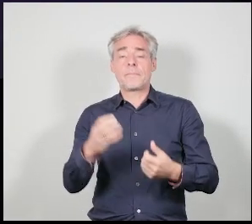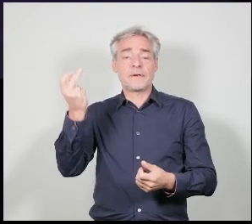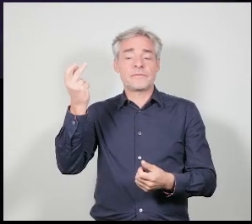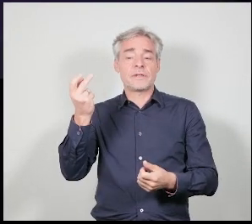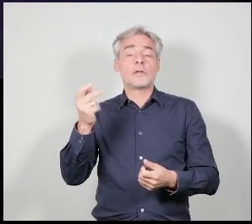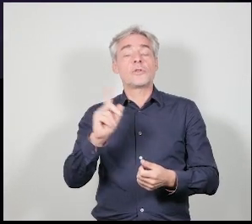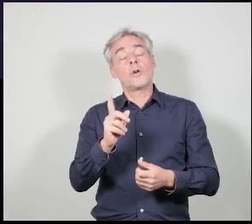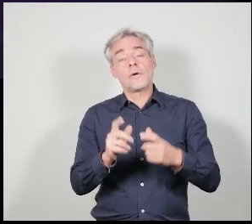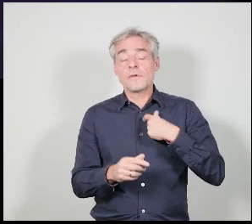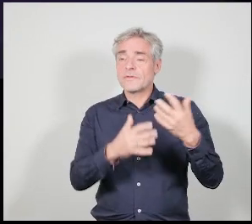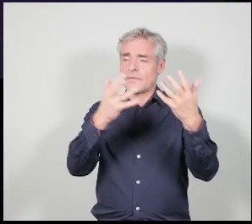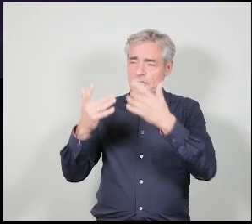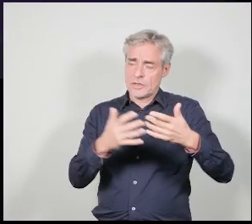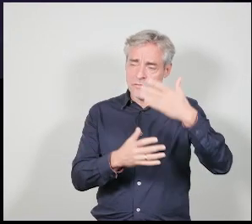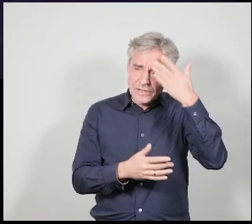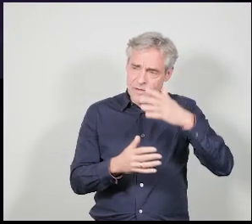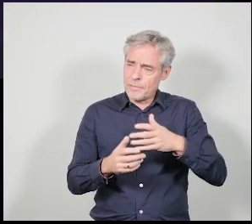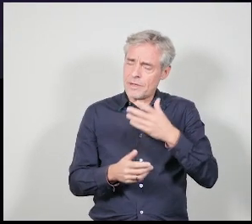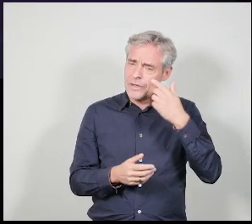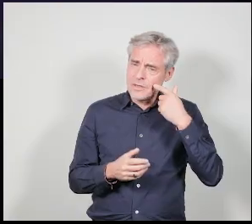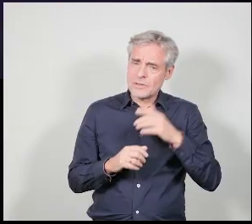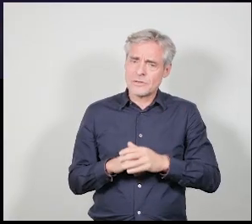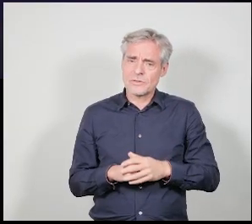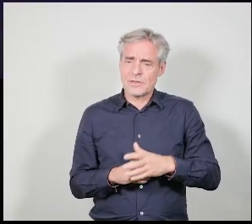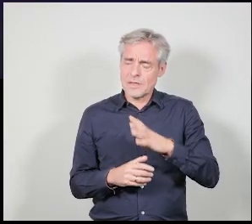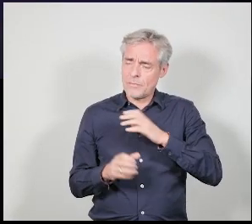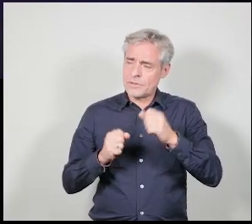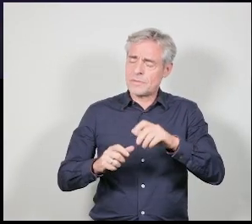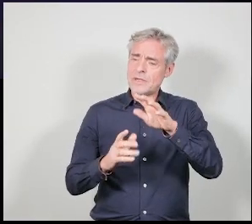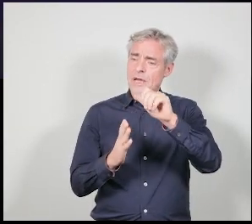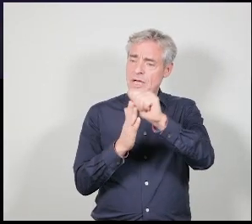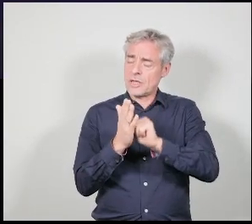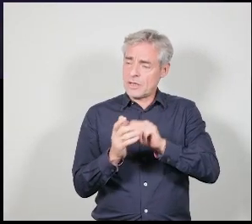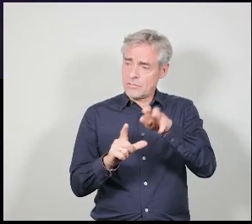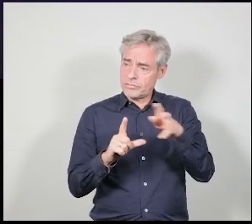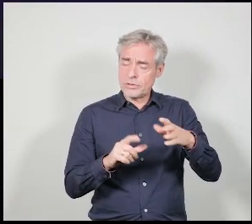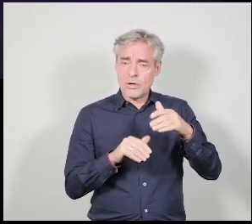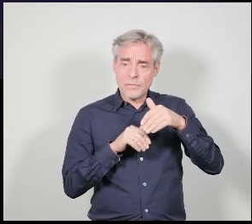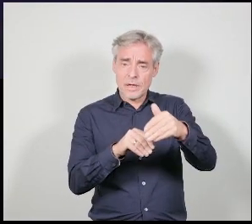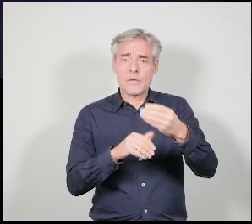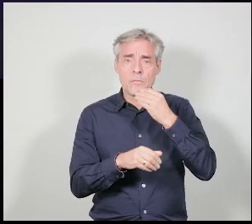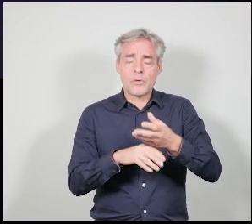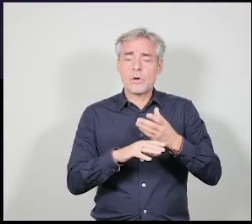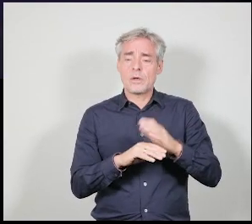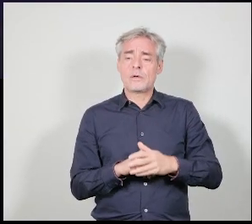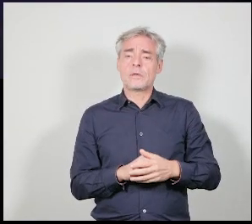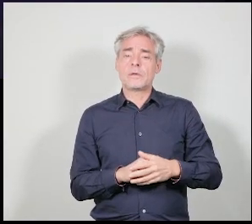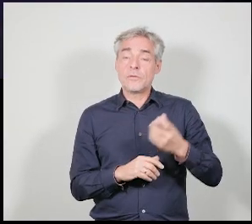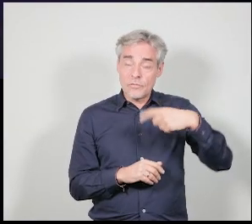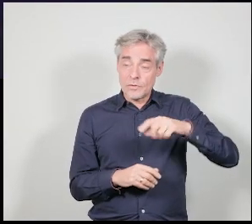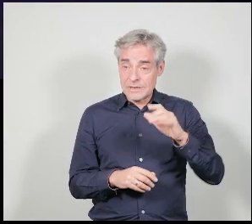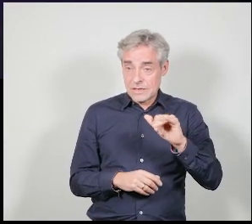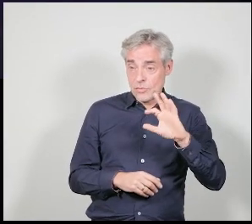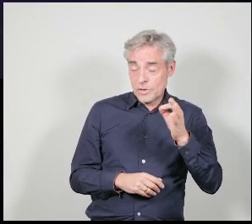avez des chiffrages tout de même sur les habitats intermédiaires. Est-ce qu'il y a un agenda aujourd'hui à poser dans ce que vous portez? Et si